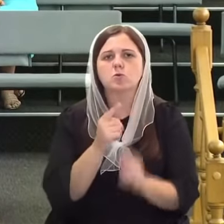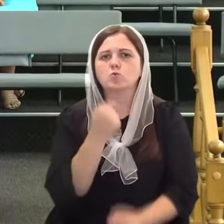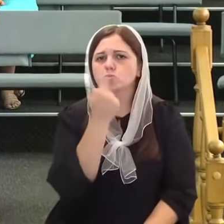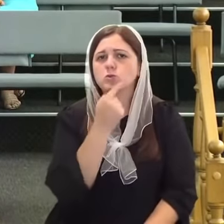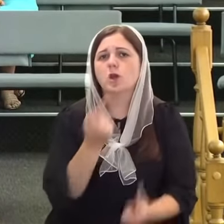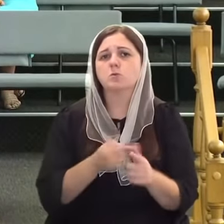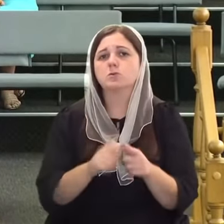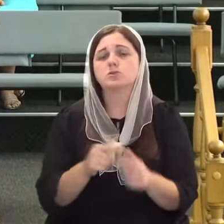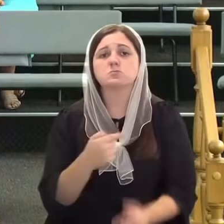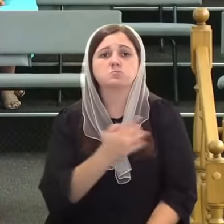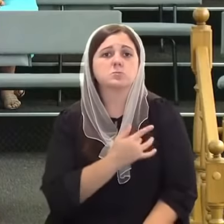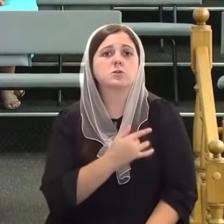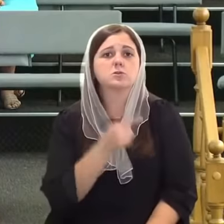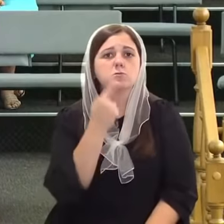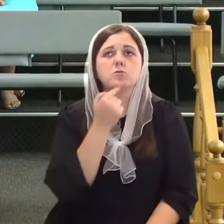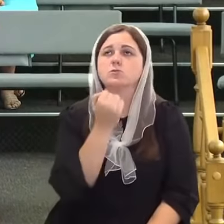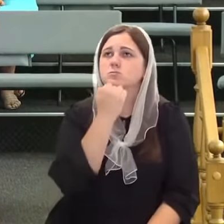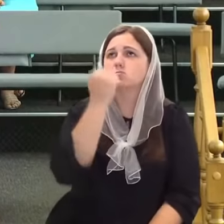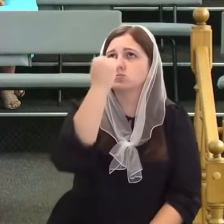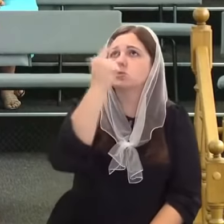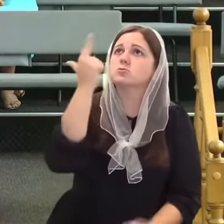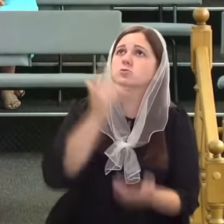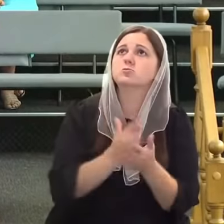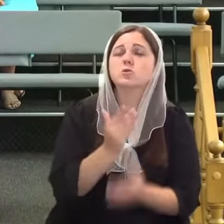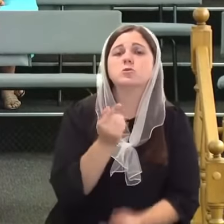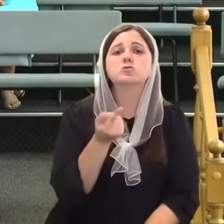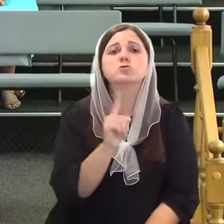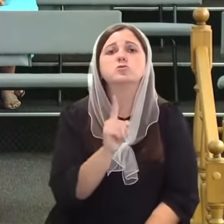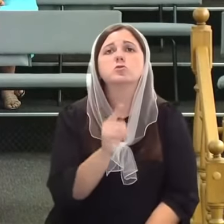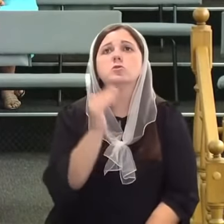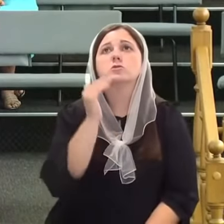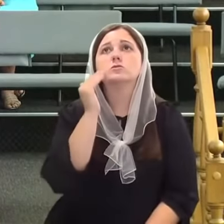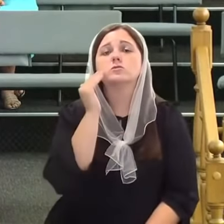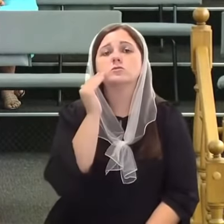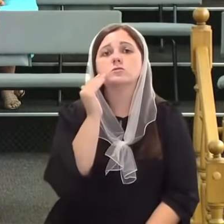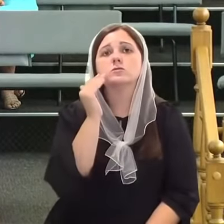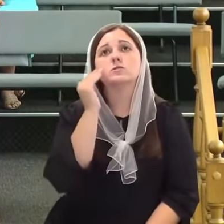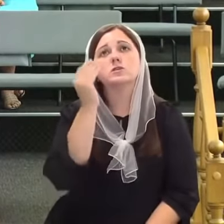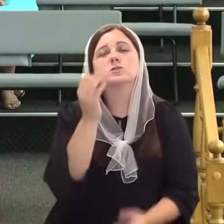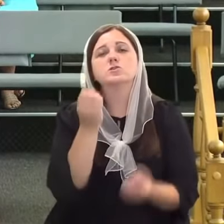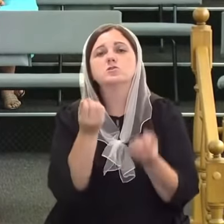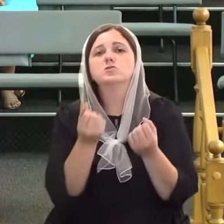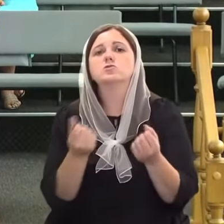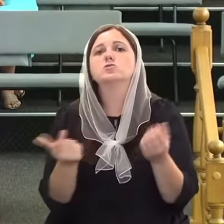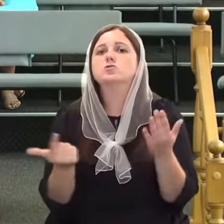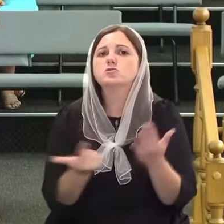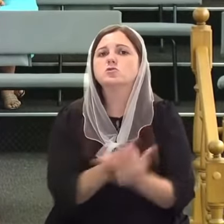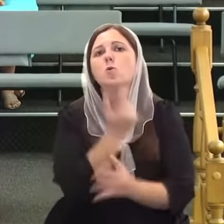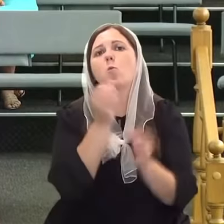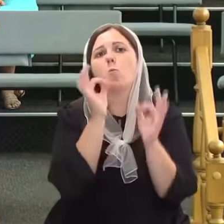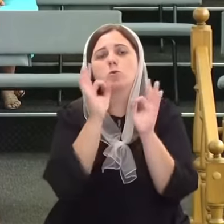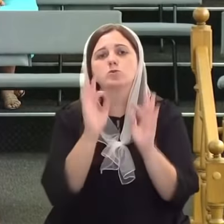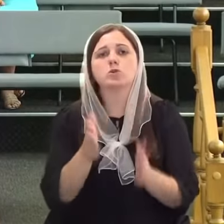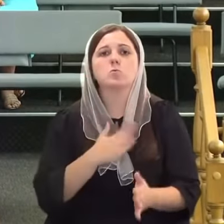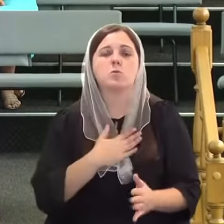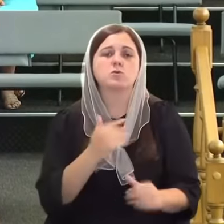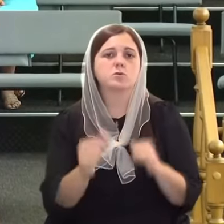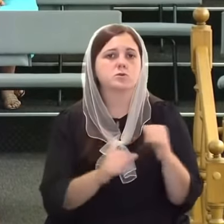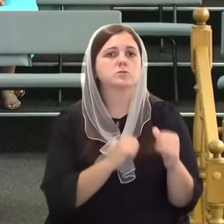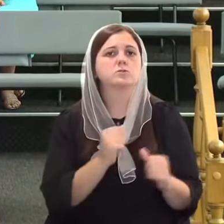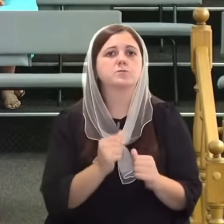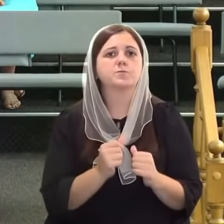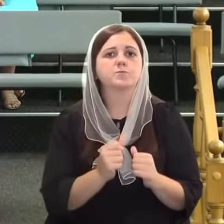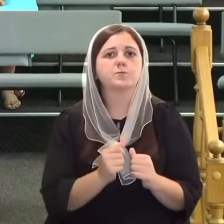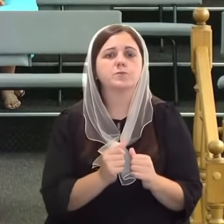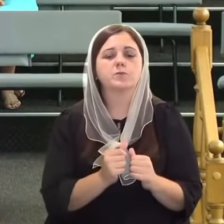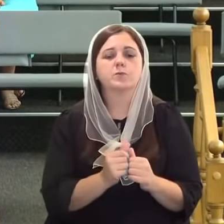Господь, спасибо тебе, благодарю тебя, что ты снова прощаешь мне мои согрешения. Возможно,